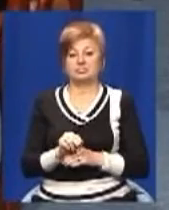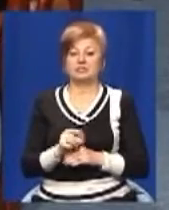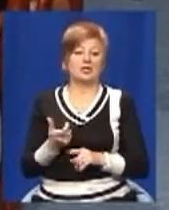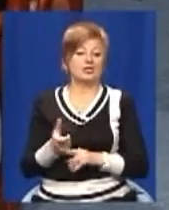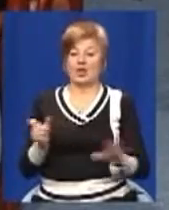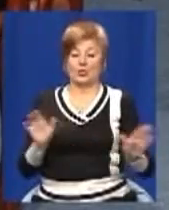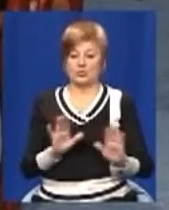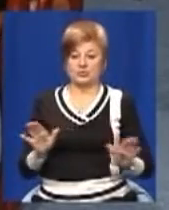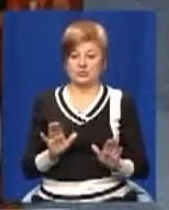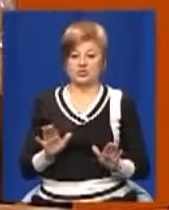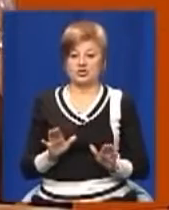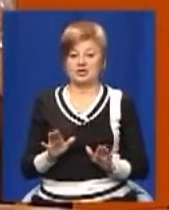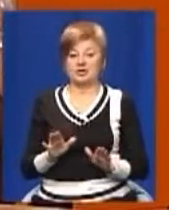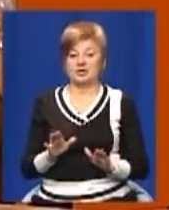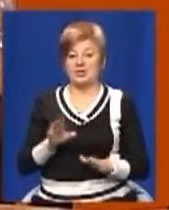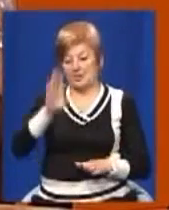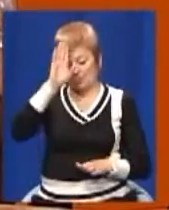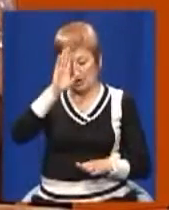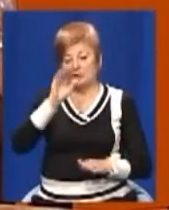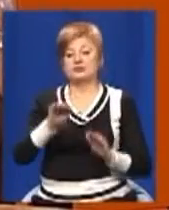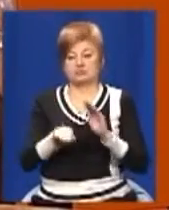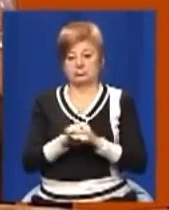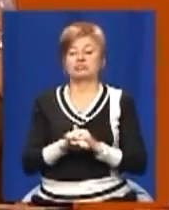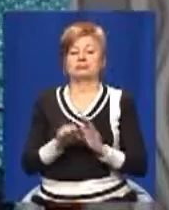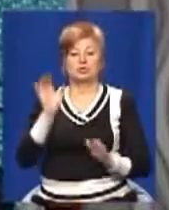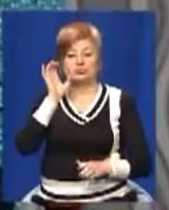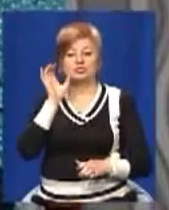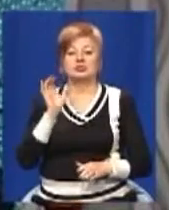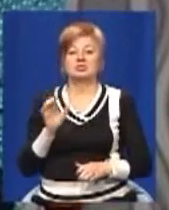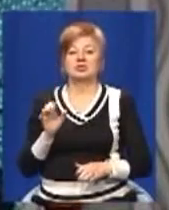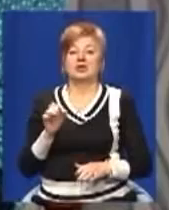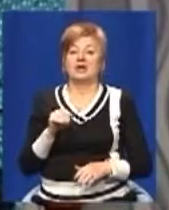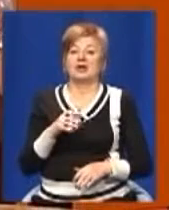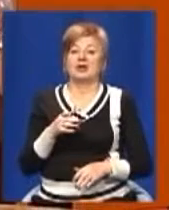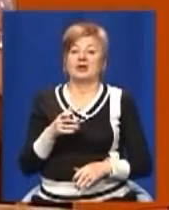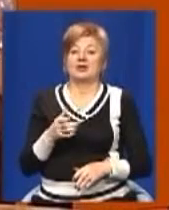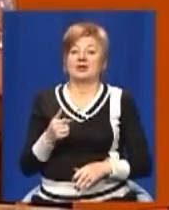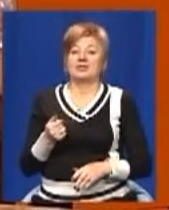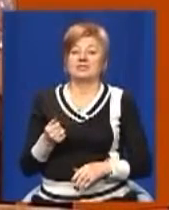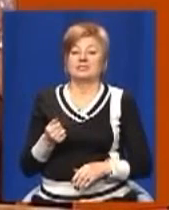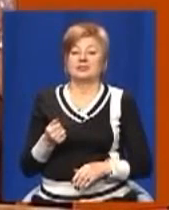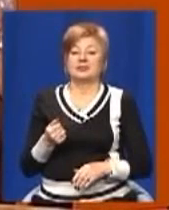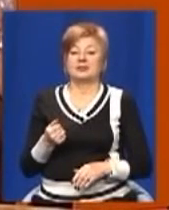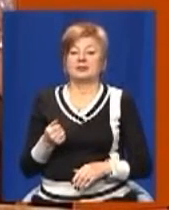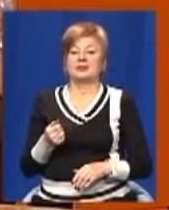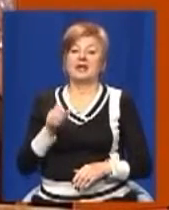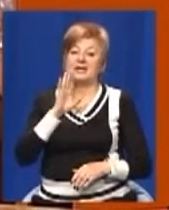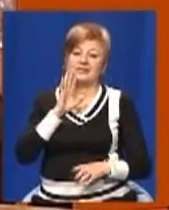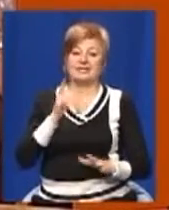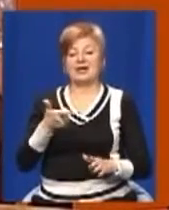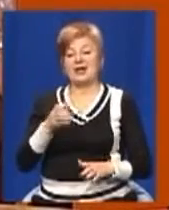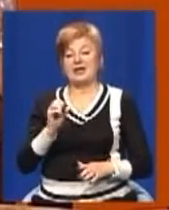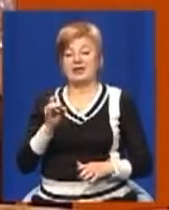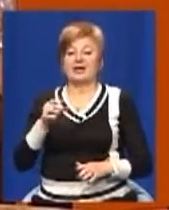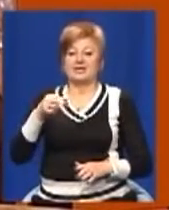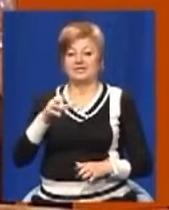дуже. Ну, тільки мальчик, рік. А Геда, вона не така,